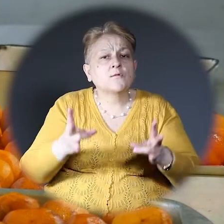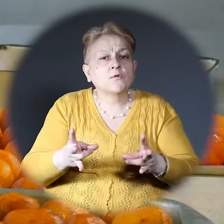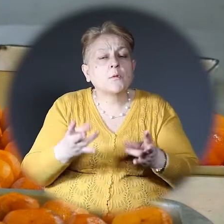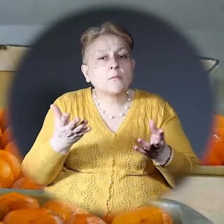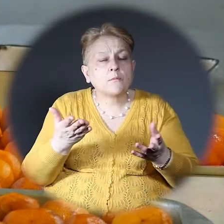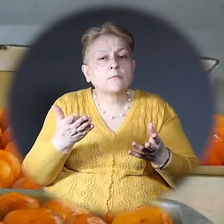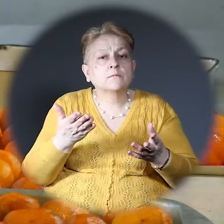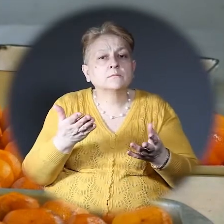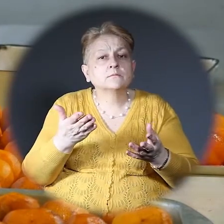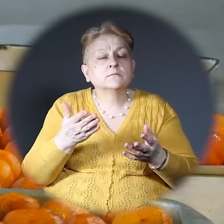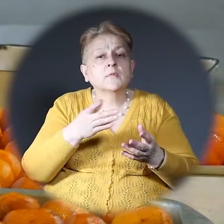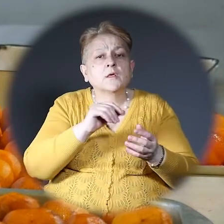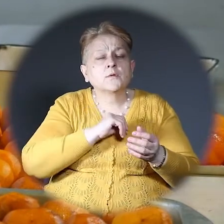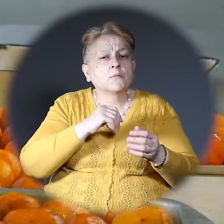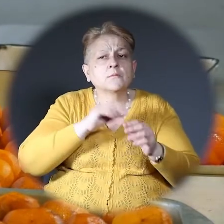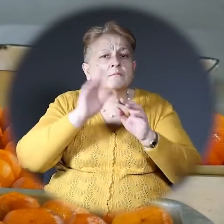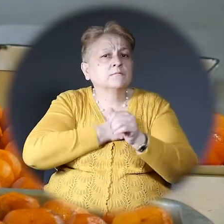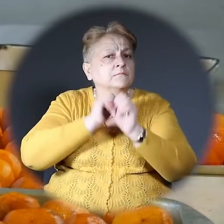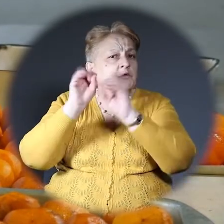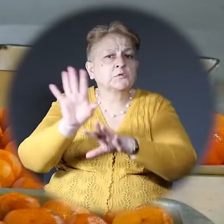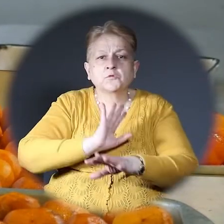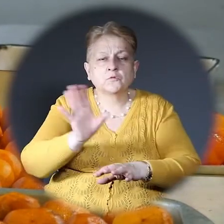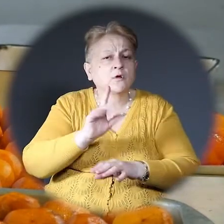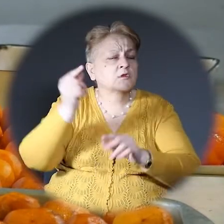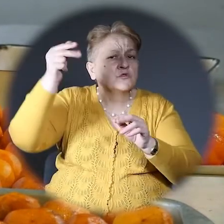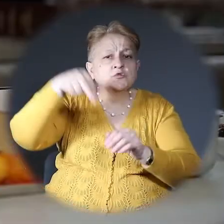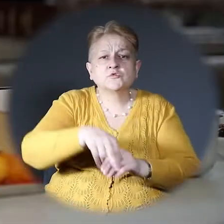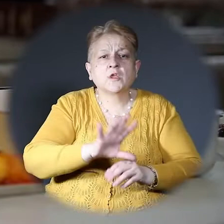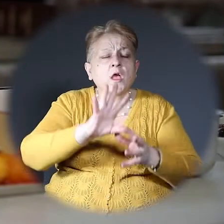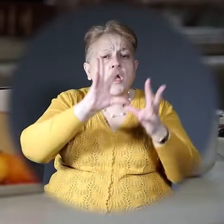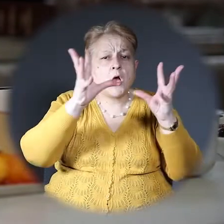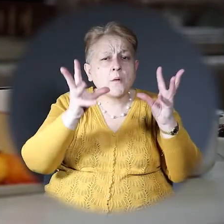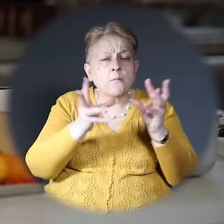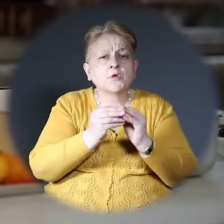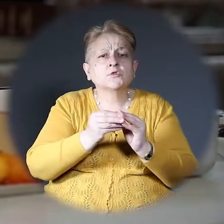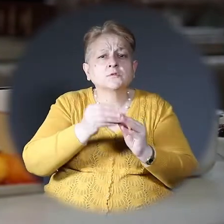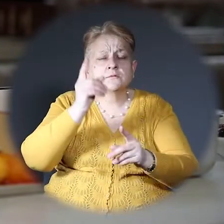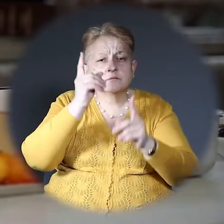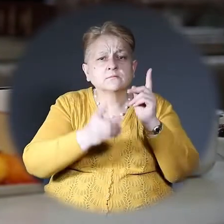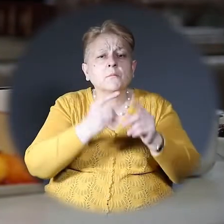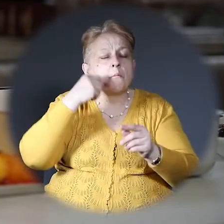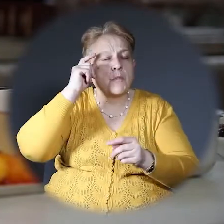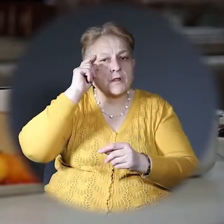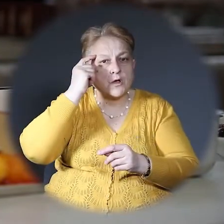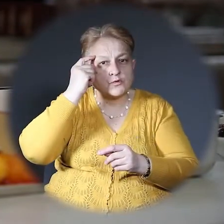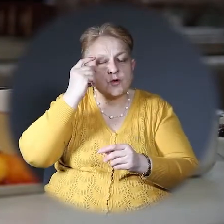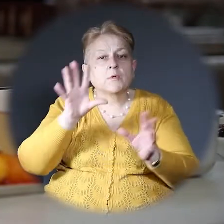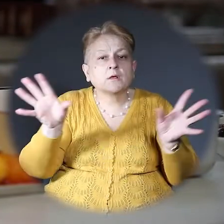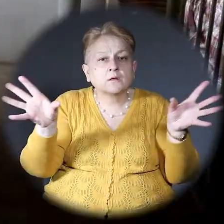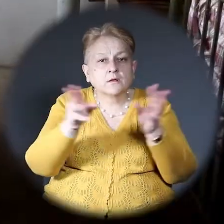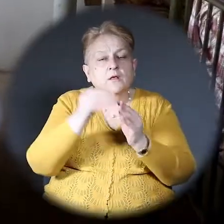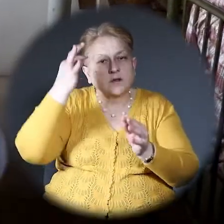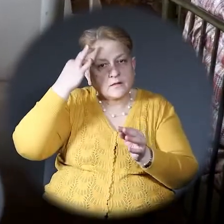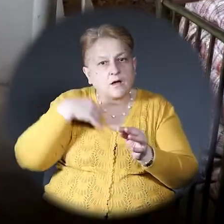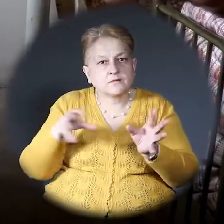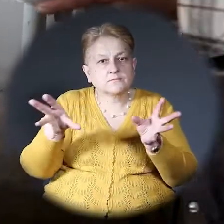Վիրավորված, բայց ինքը իր դիրքերը չի թողել, ինքը չի իջել։ Այս ամեն ինչը Հյուրատան հետ կապված մտածում եմ